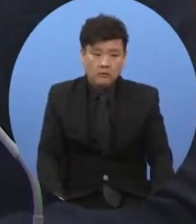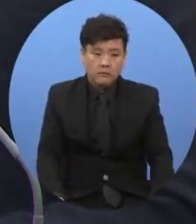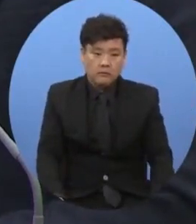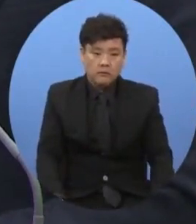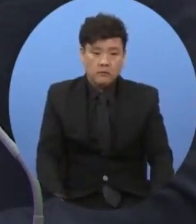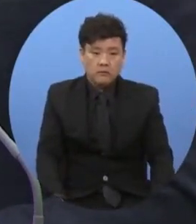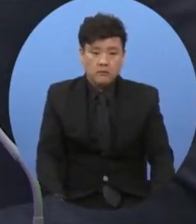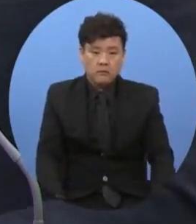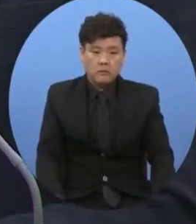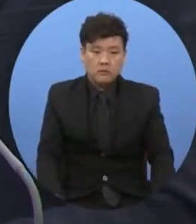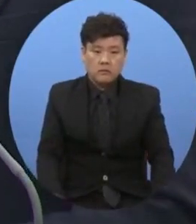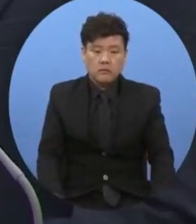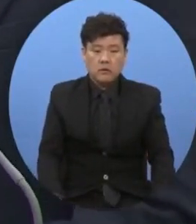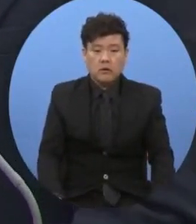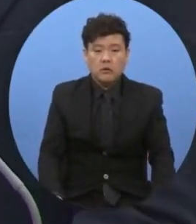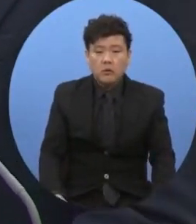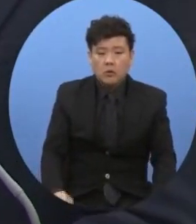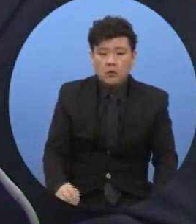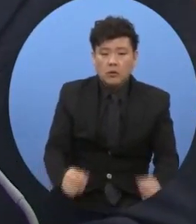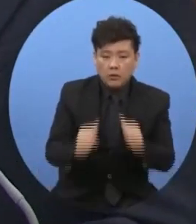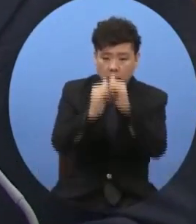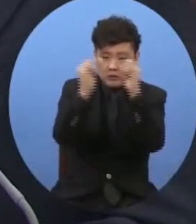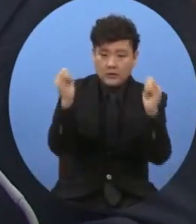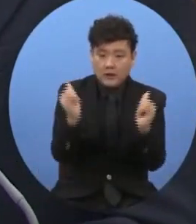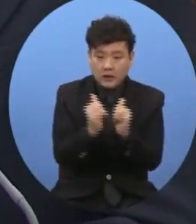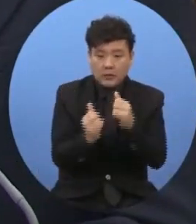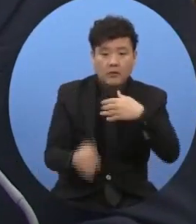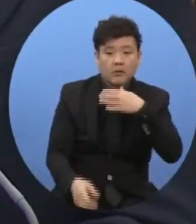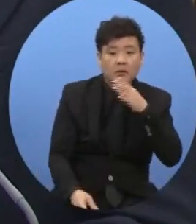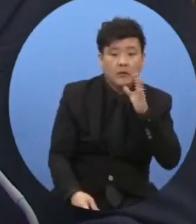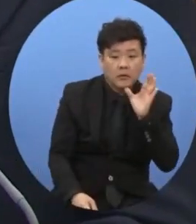영역이든 노장청이 잘 조화를 이루어서